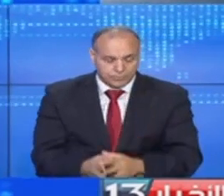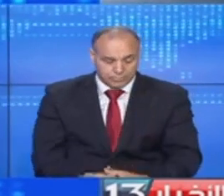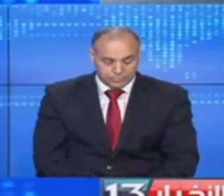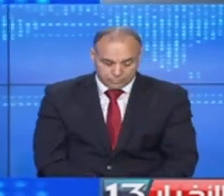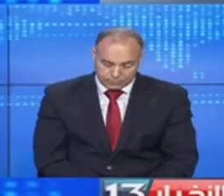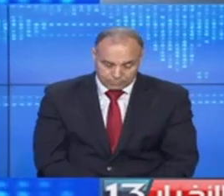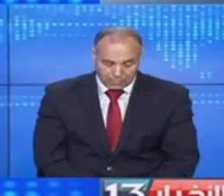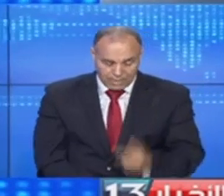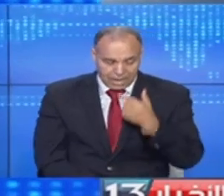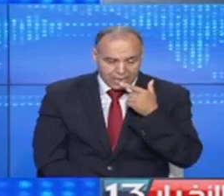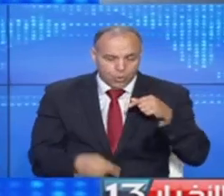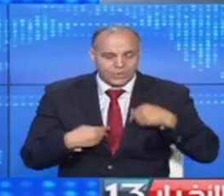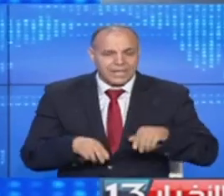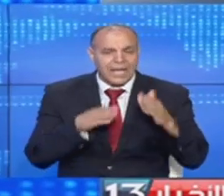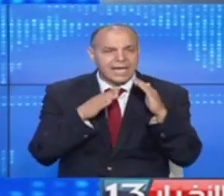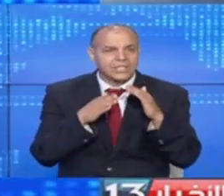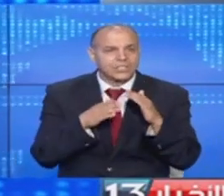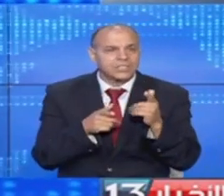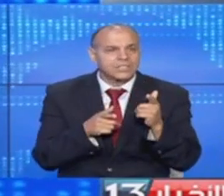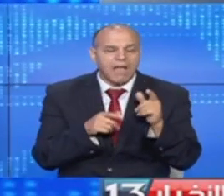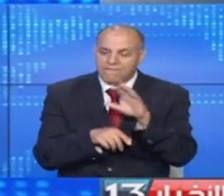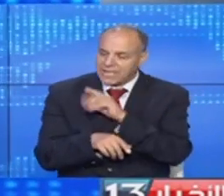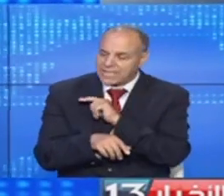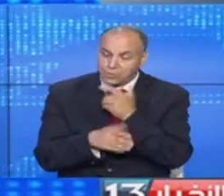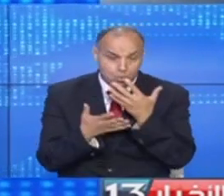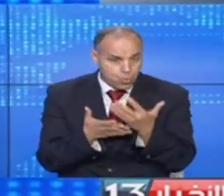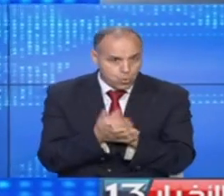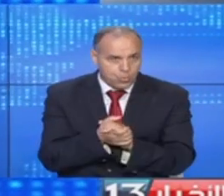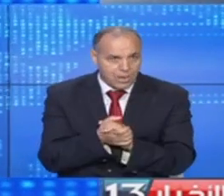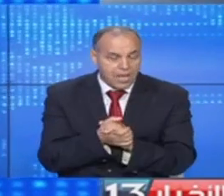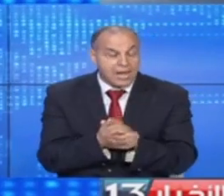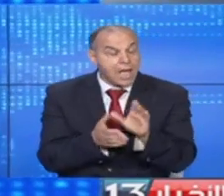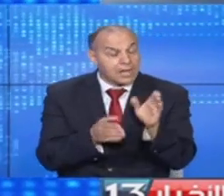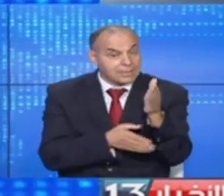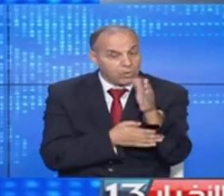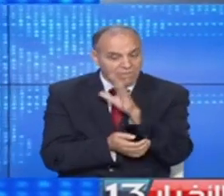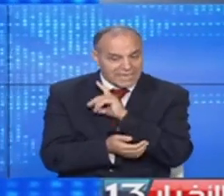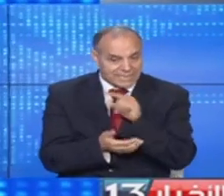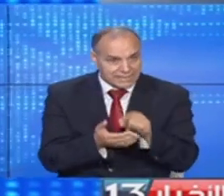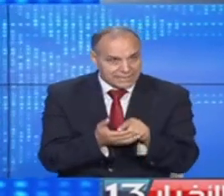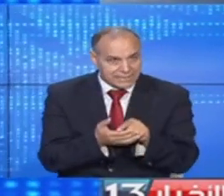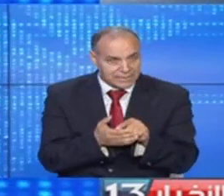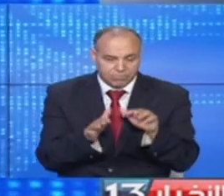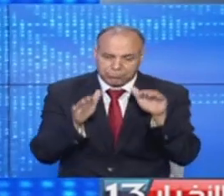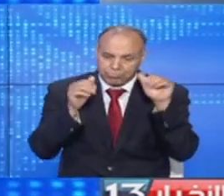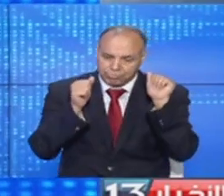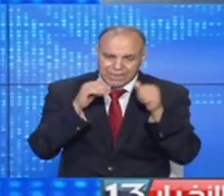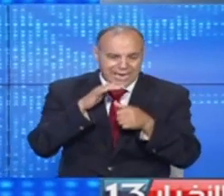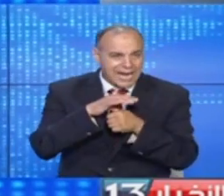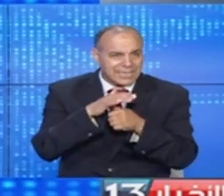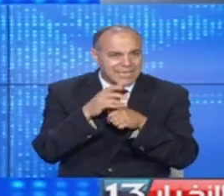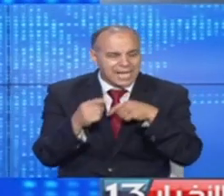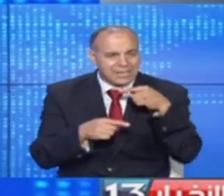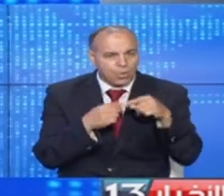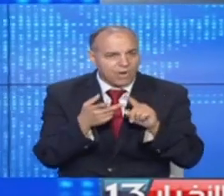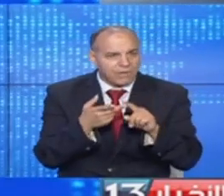اعلن وزير الخارجيه والمغتربين الفلسطيني الرياض ان المالكي ان السلطه الفلسطينيه تخلت عن رئاستها للدوره